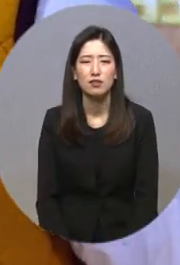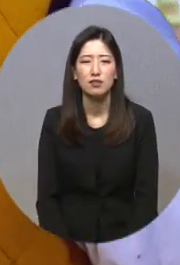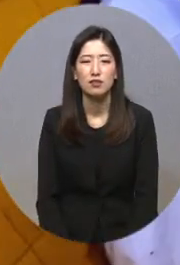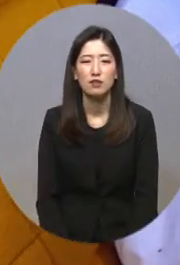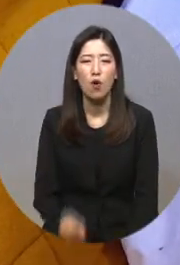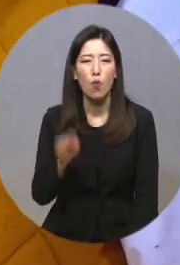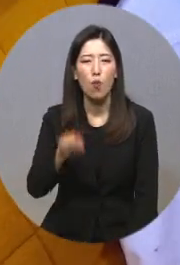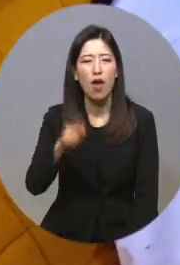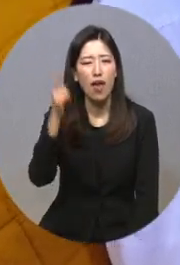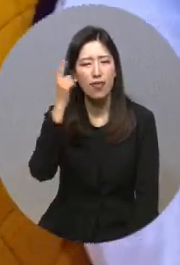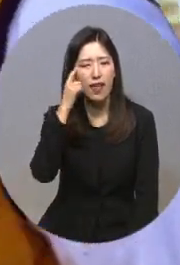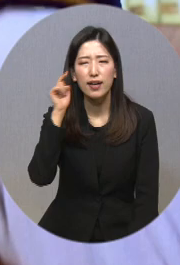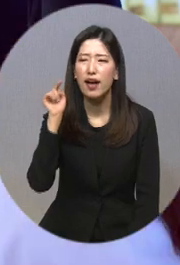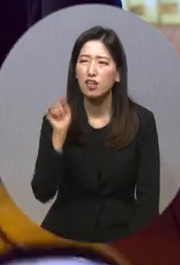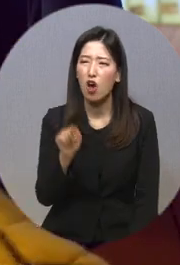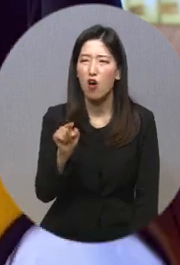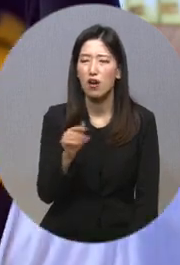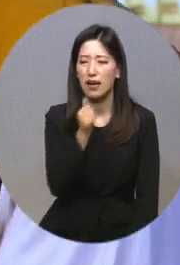하필이면 왜 내가 너를